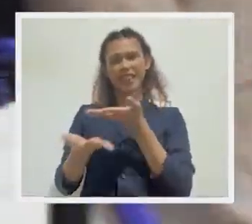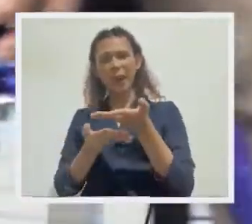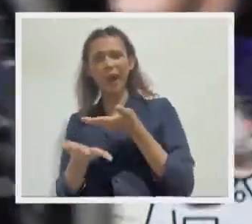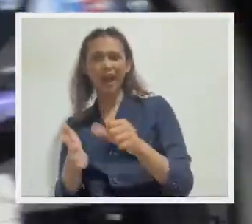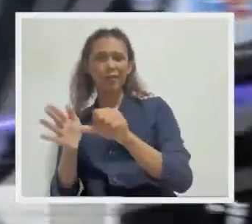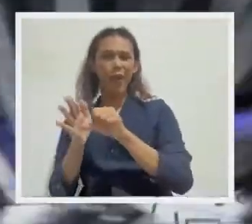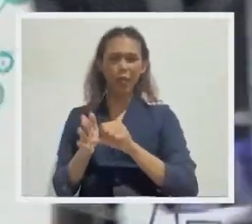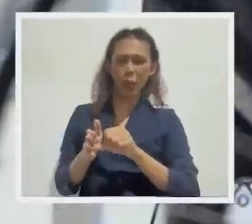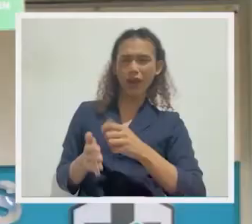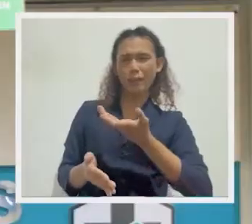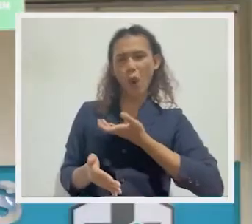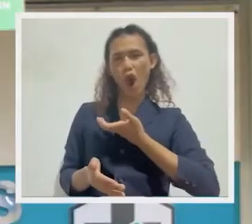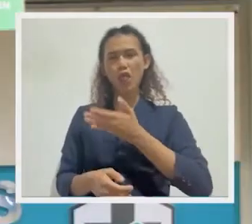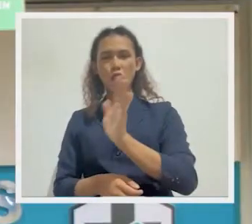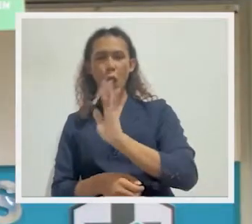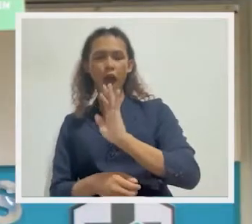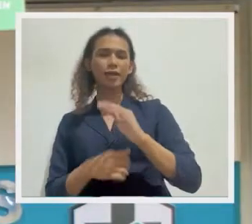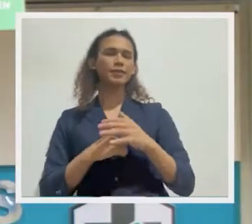diperlukan.